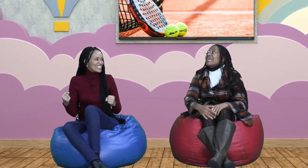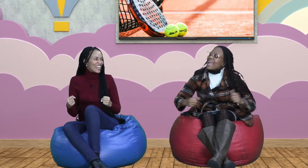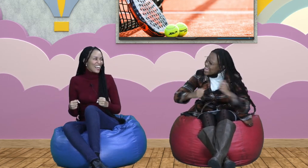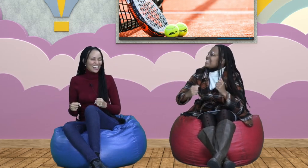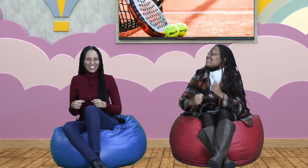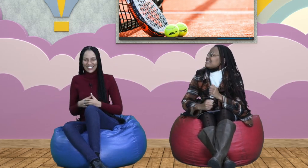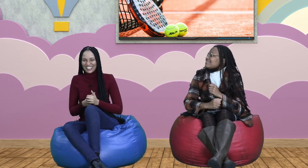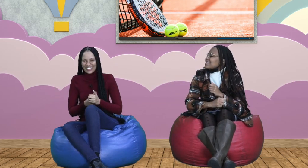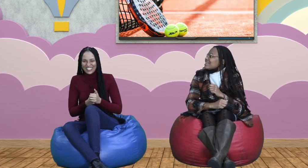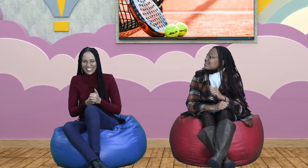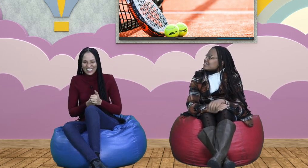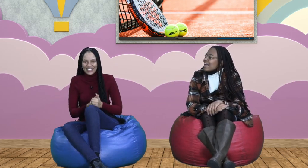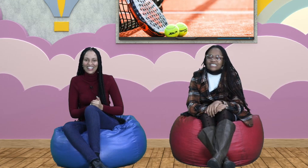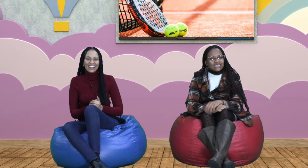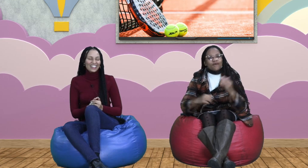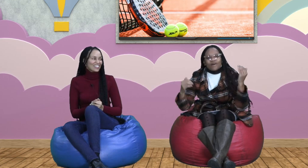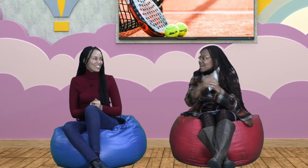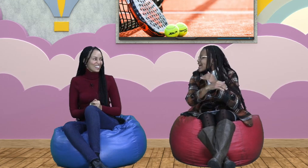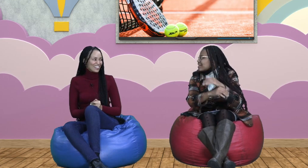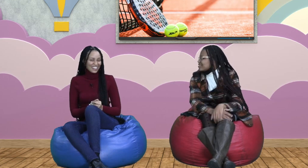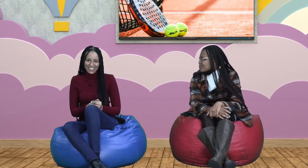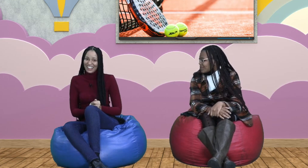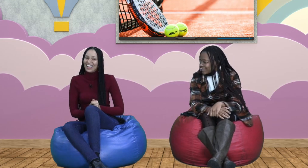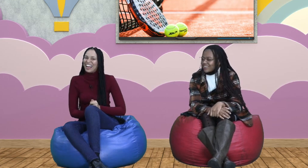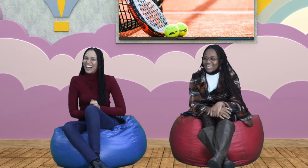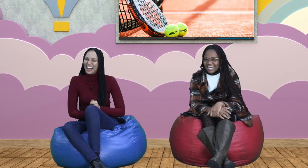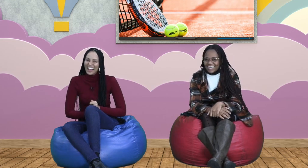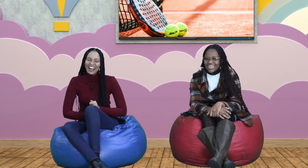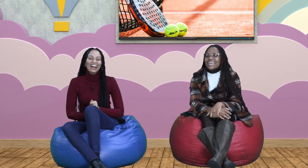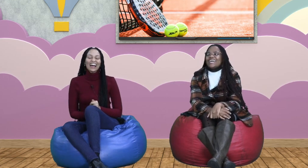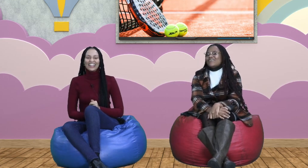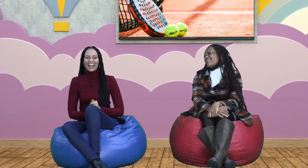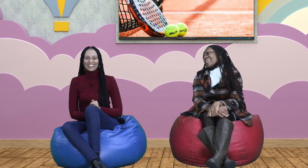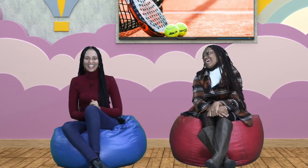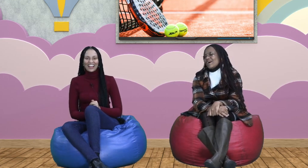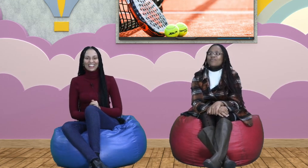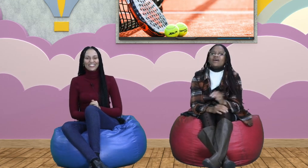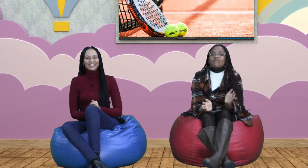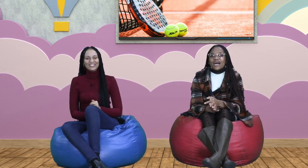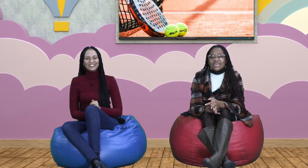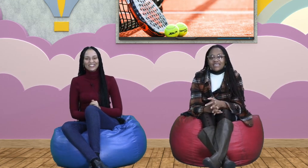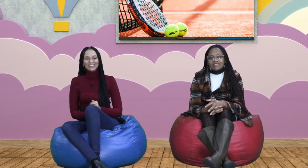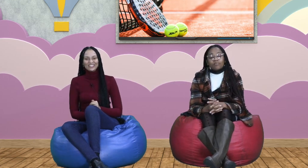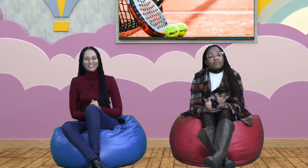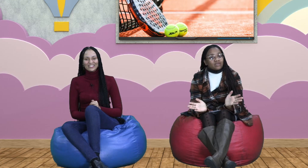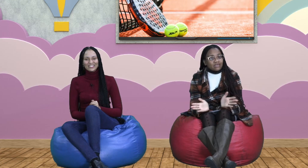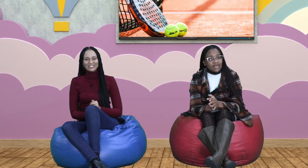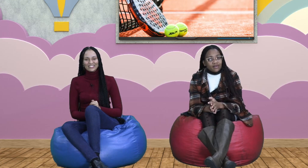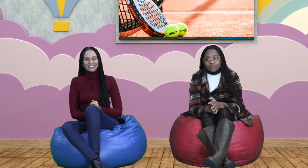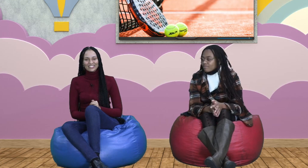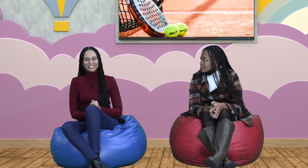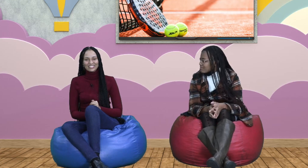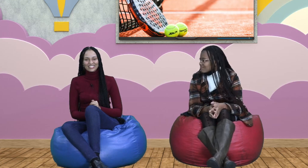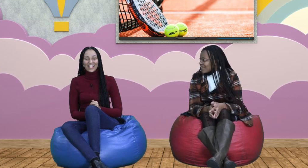In Engels. Anders is jy baie Engels gepraat vandag. Ja, Maar nee. Maatjies,